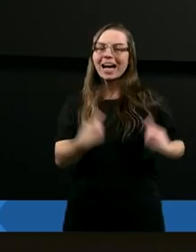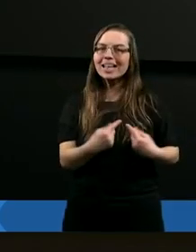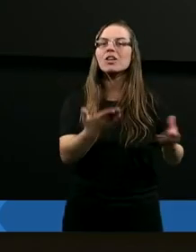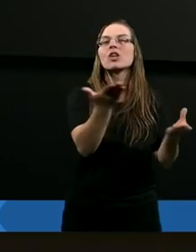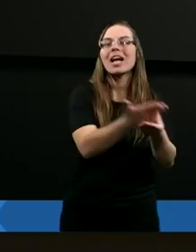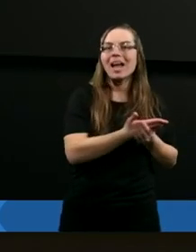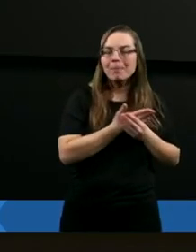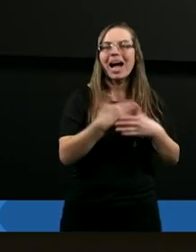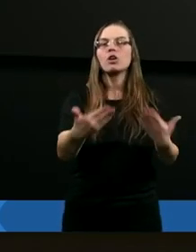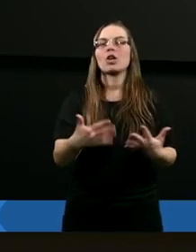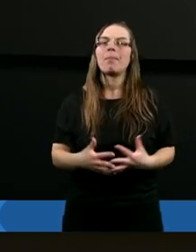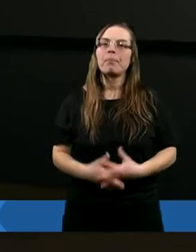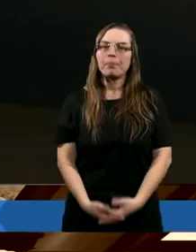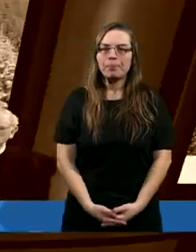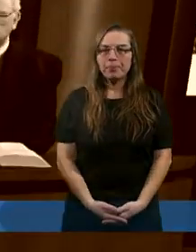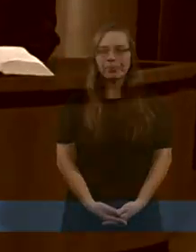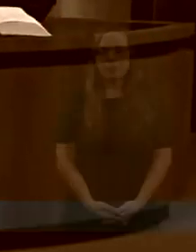Serdecznie zapraszam.